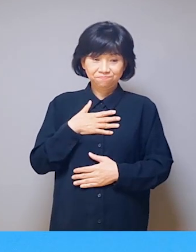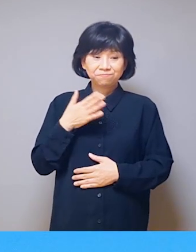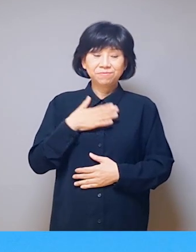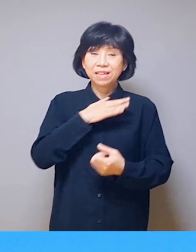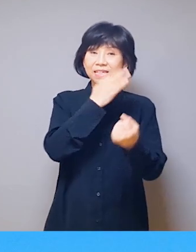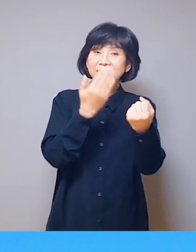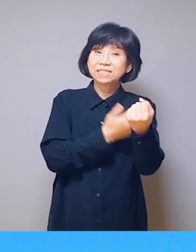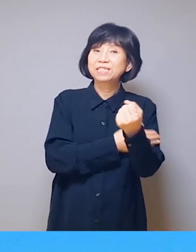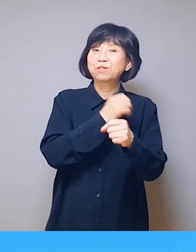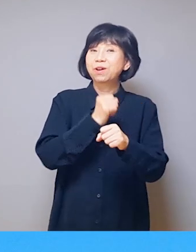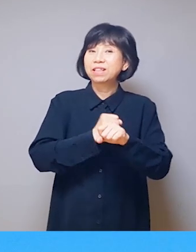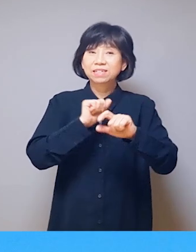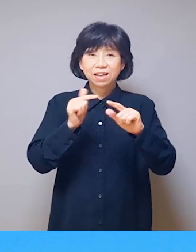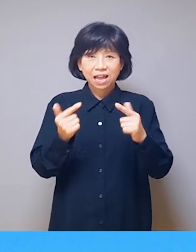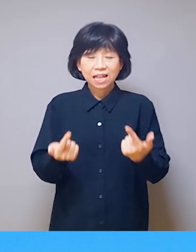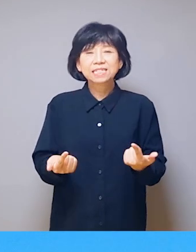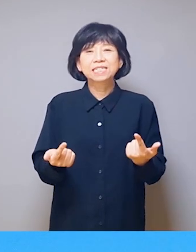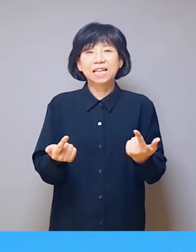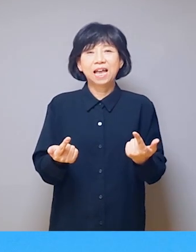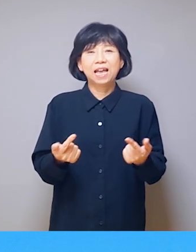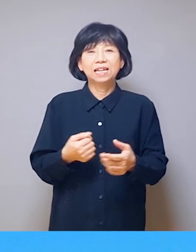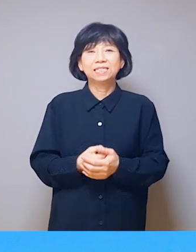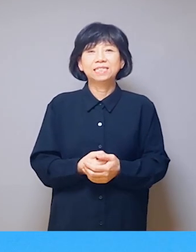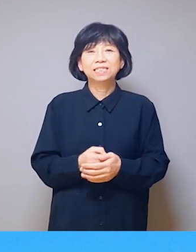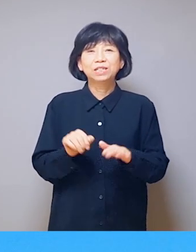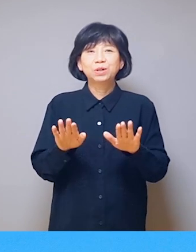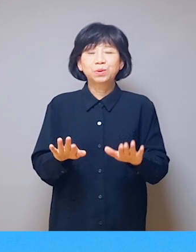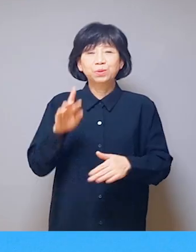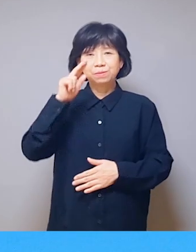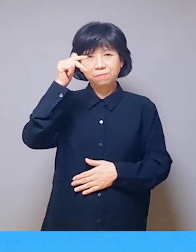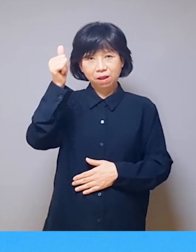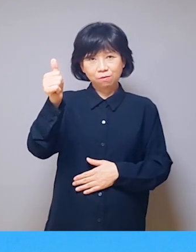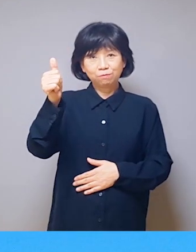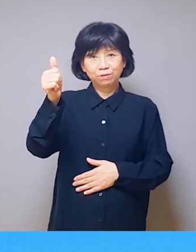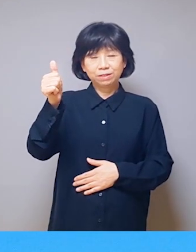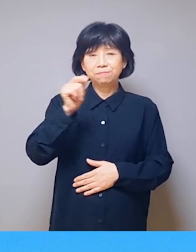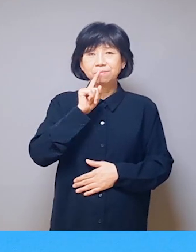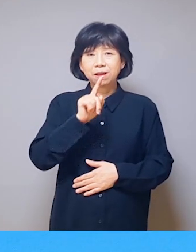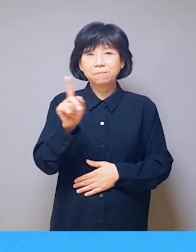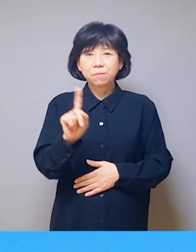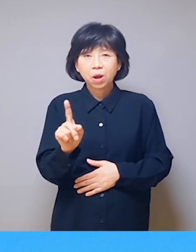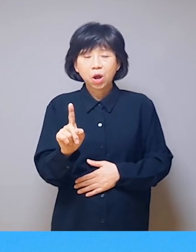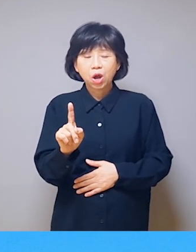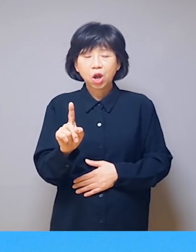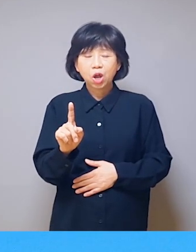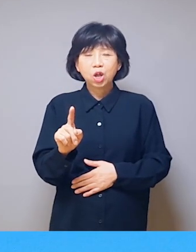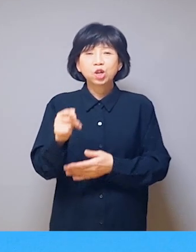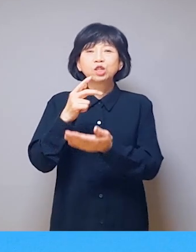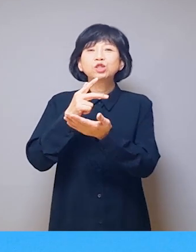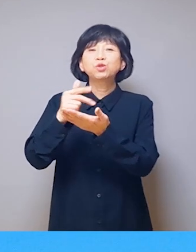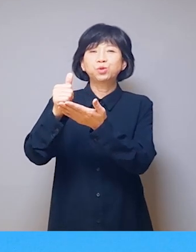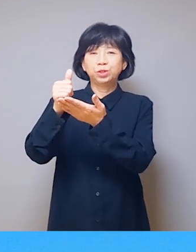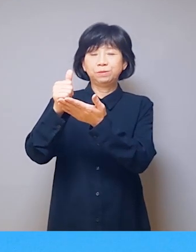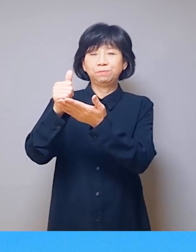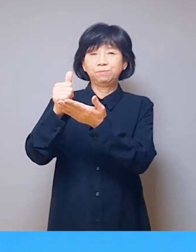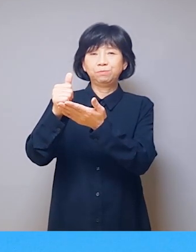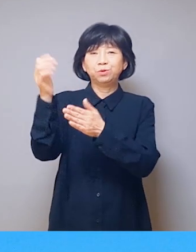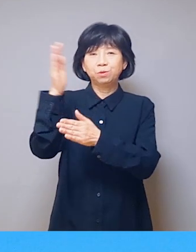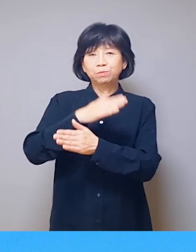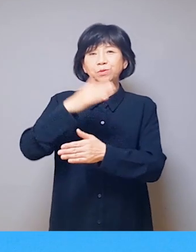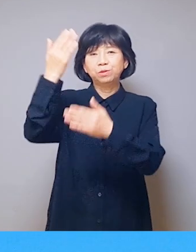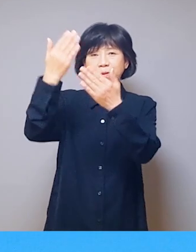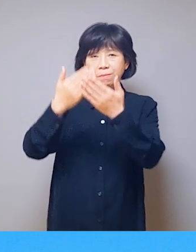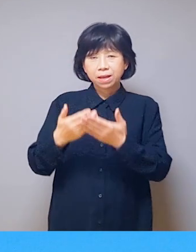능력으로 하는 게 아니구나. 오늘 사도 바울도 누구에게 받은 사명이라고 이야기하고 있어요? 주 예수께 받은 사명.